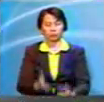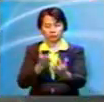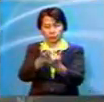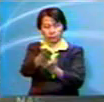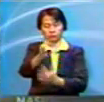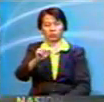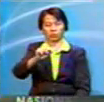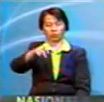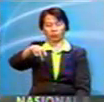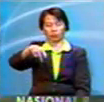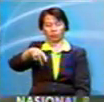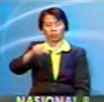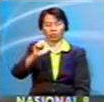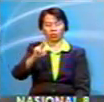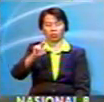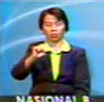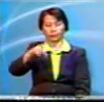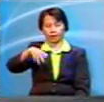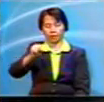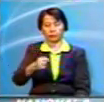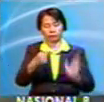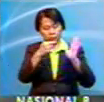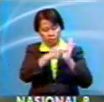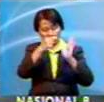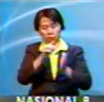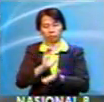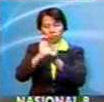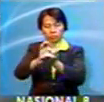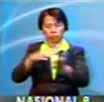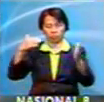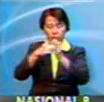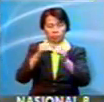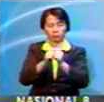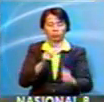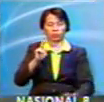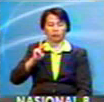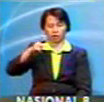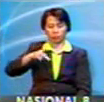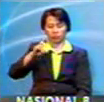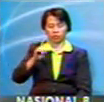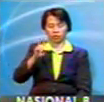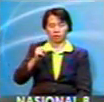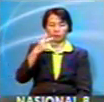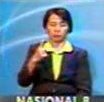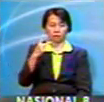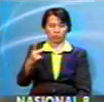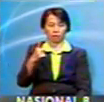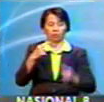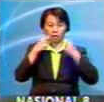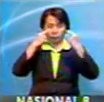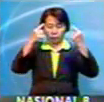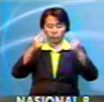Menerusi optitik membanteras penyelewengan diesel bersubsidi, Kementerian Perdagangan Dalam Negeri, Koperasi dan Kepenggunaan